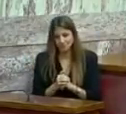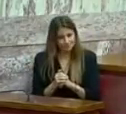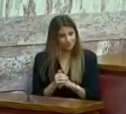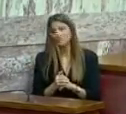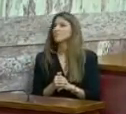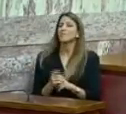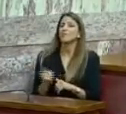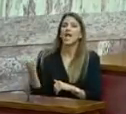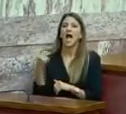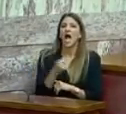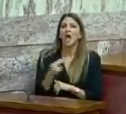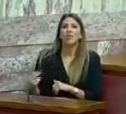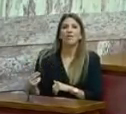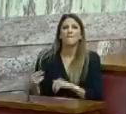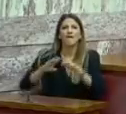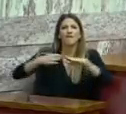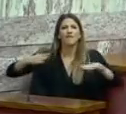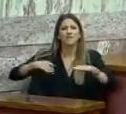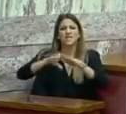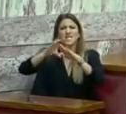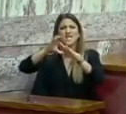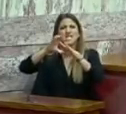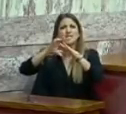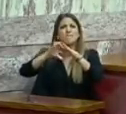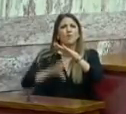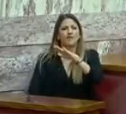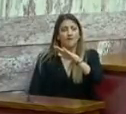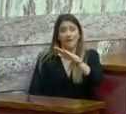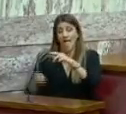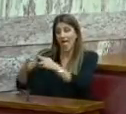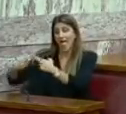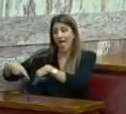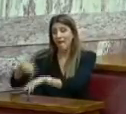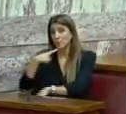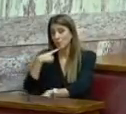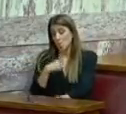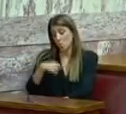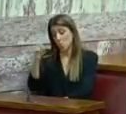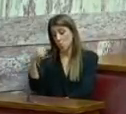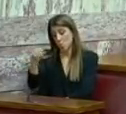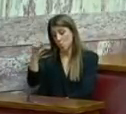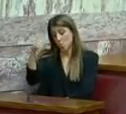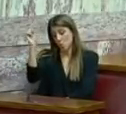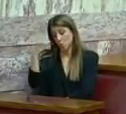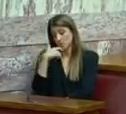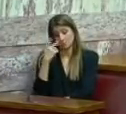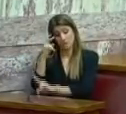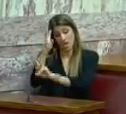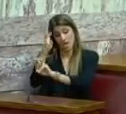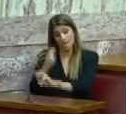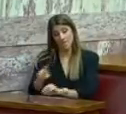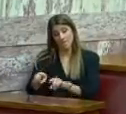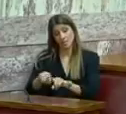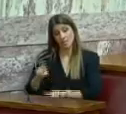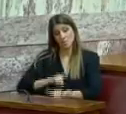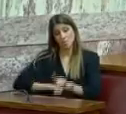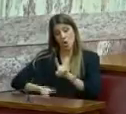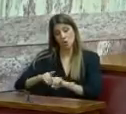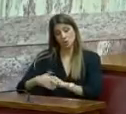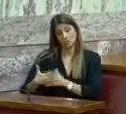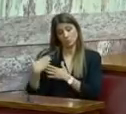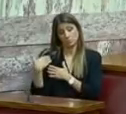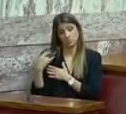Στα υποβρύχια η Επιτροπή αρνήθηκε ρητά να εξετάσει την αρμοδιότητα αλλά και